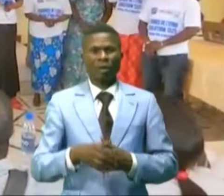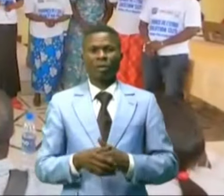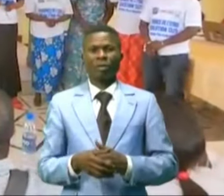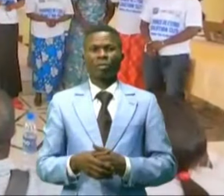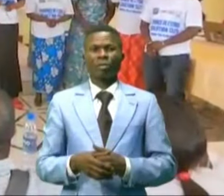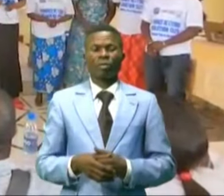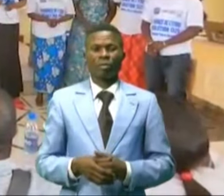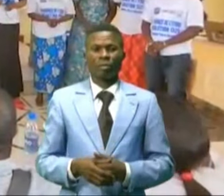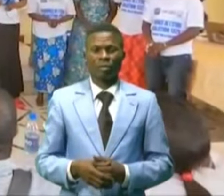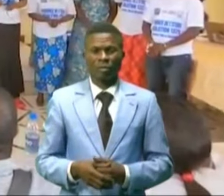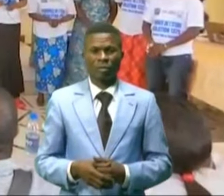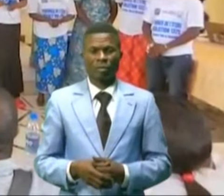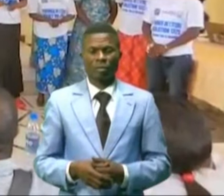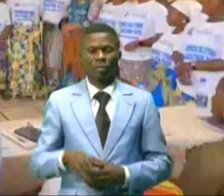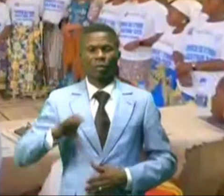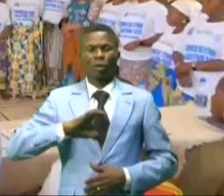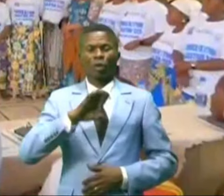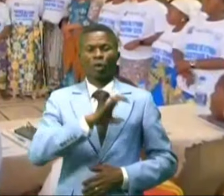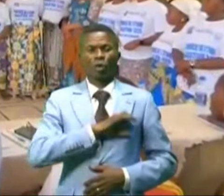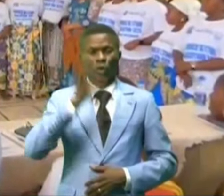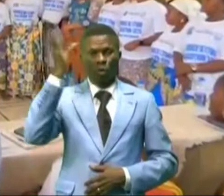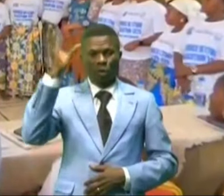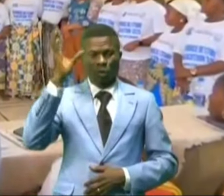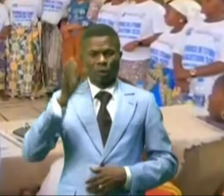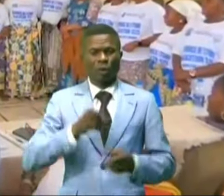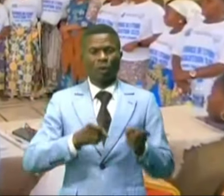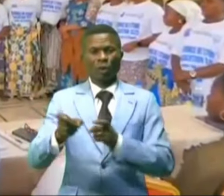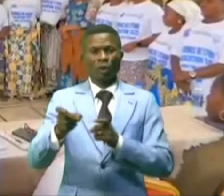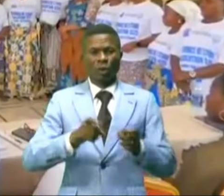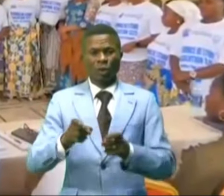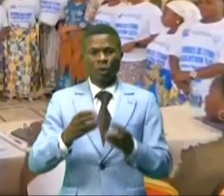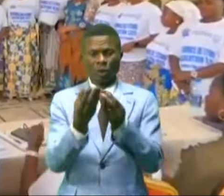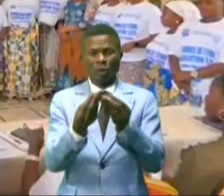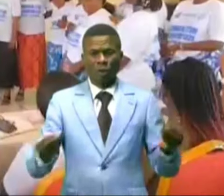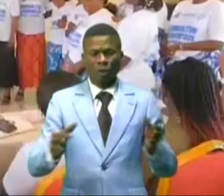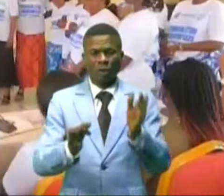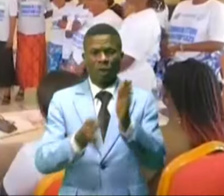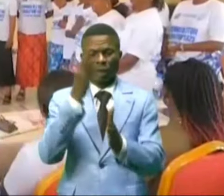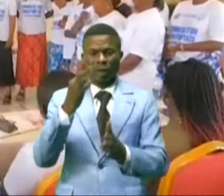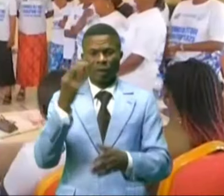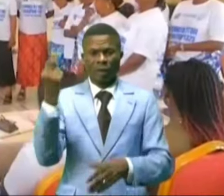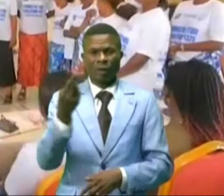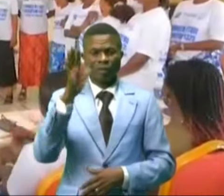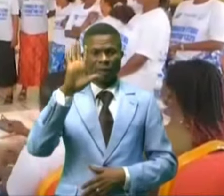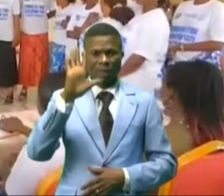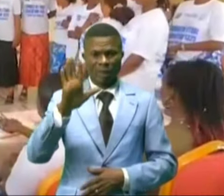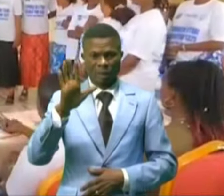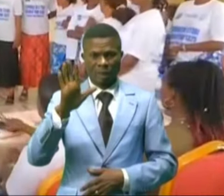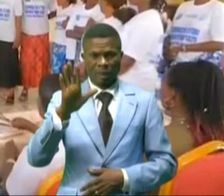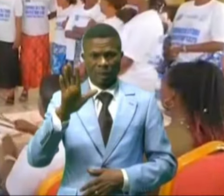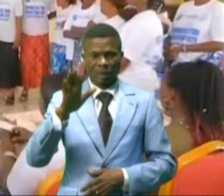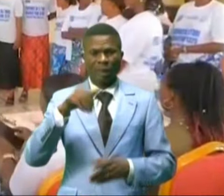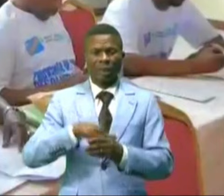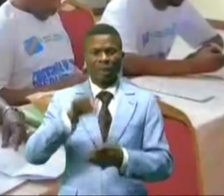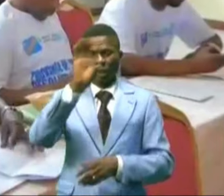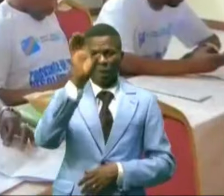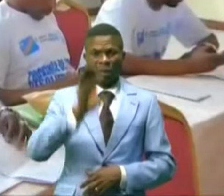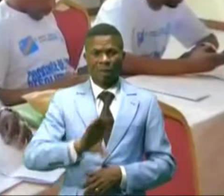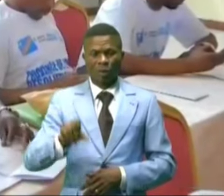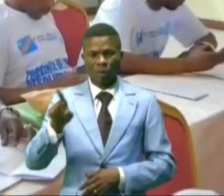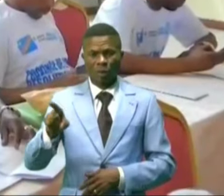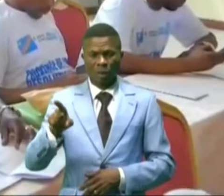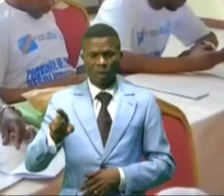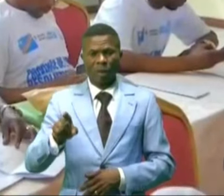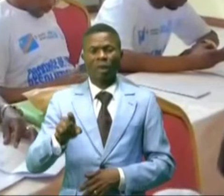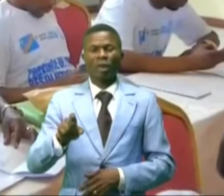L'installation de ces comités locaux de pilotage de la résolution 1325 dans les communes Chari, Mbunya